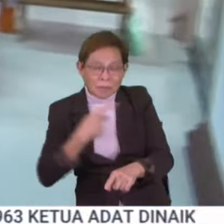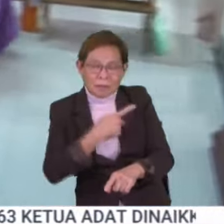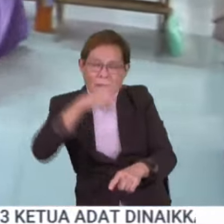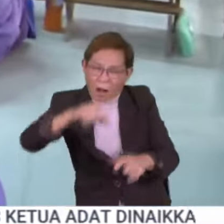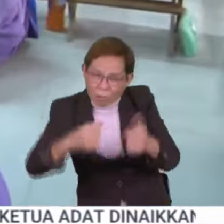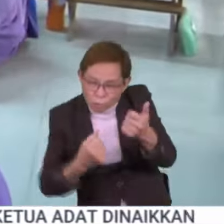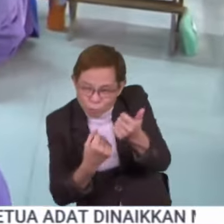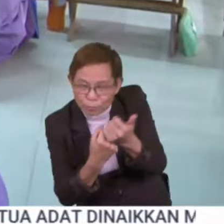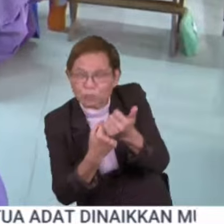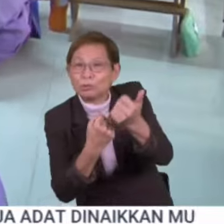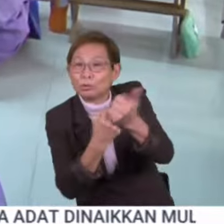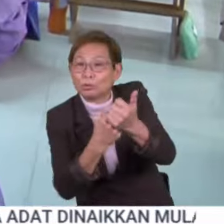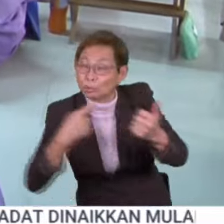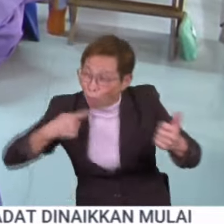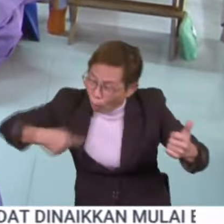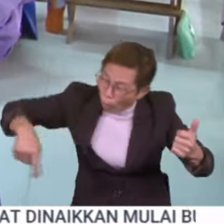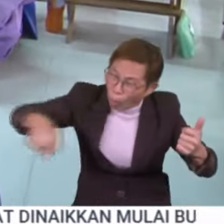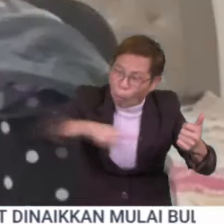menyokong